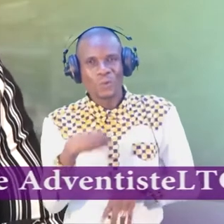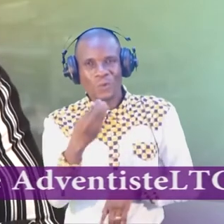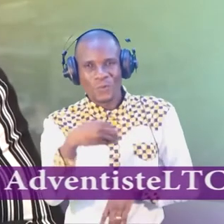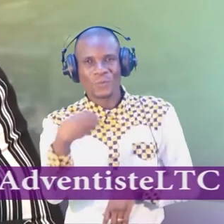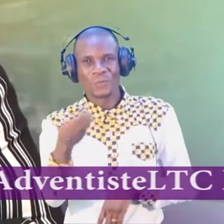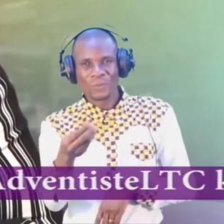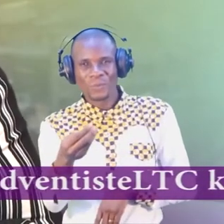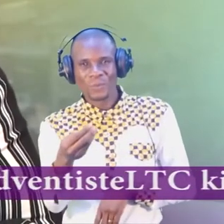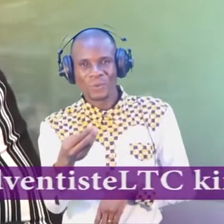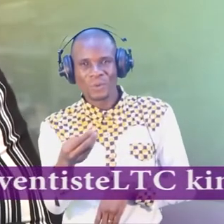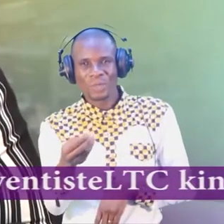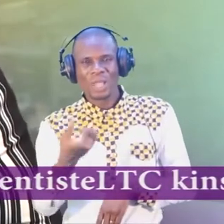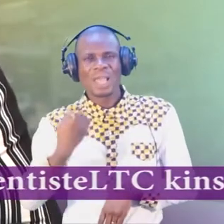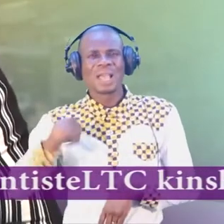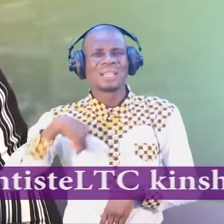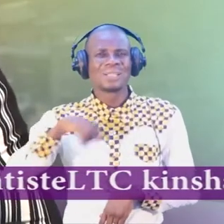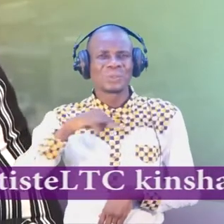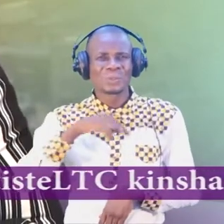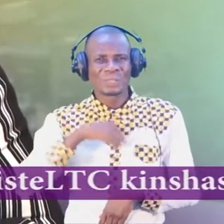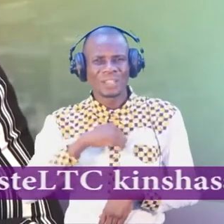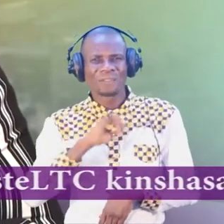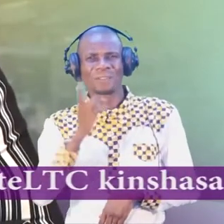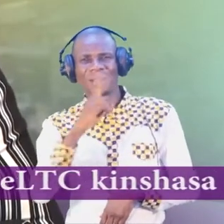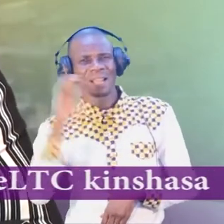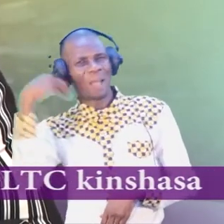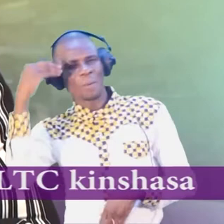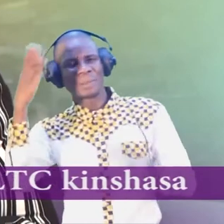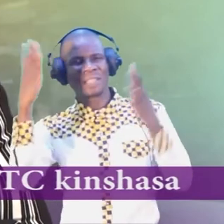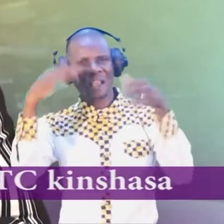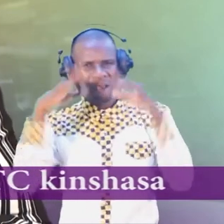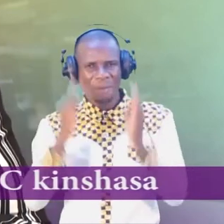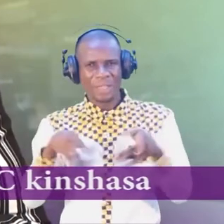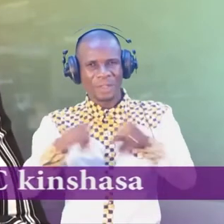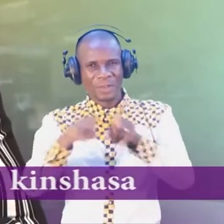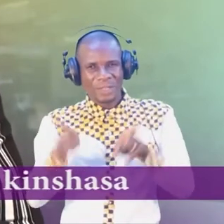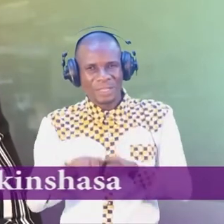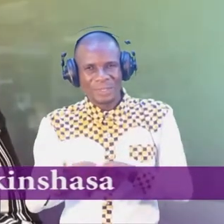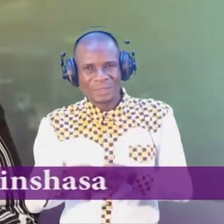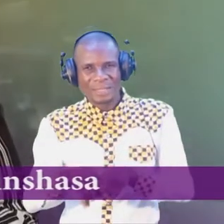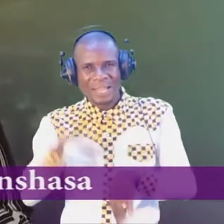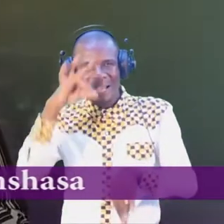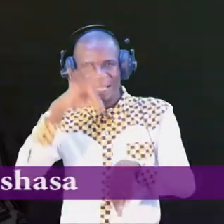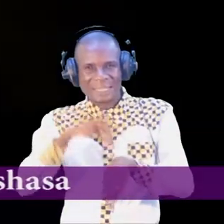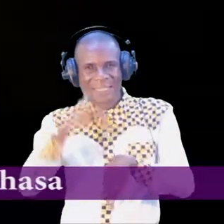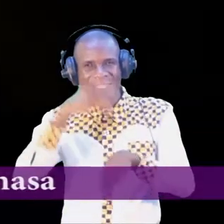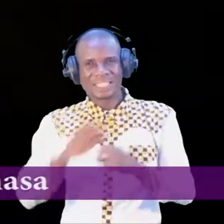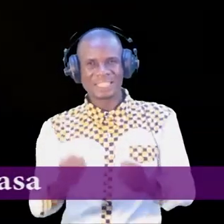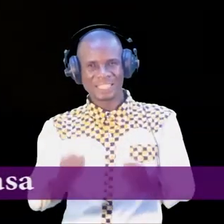kusikiliza na waalika tena kesho kwa somo lingine kwa ajili ya afya. Asante. Bonsoir.